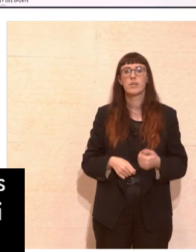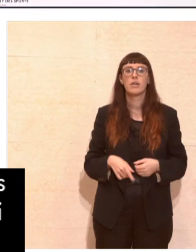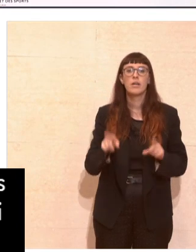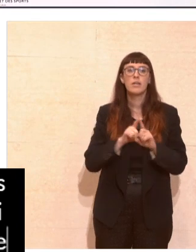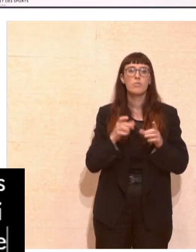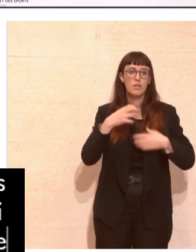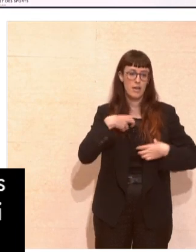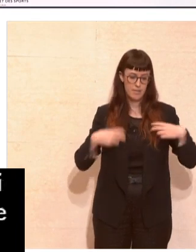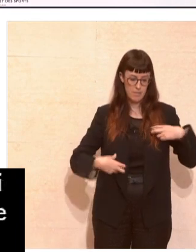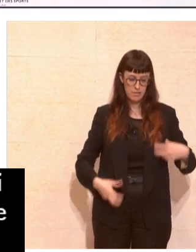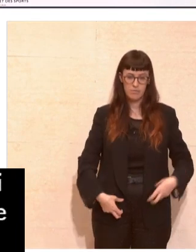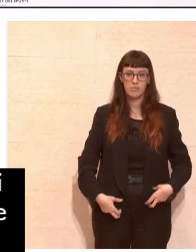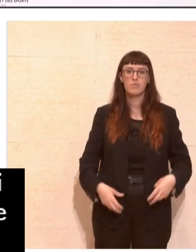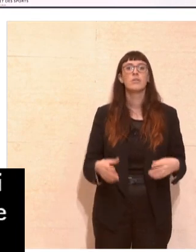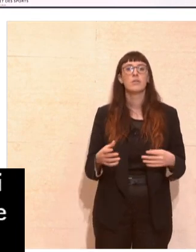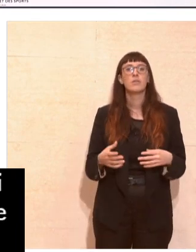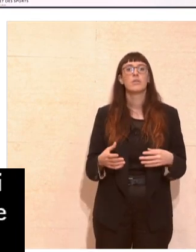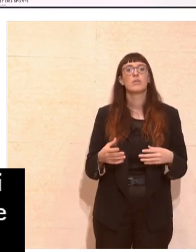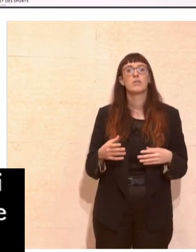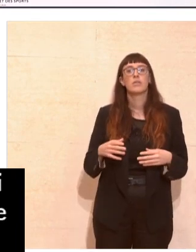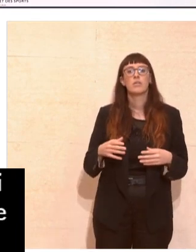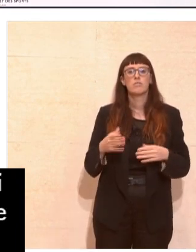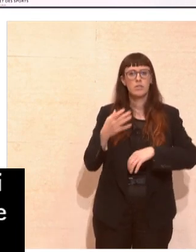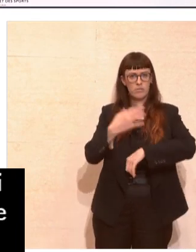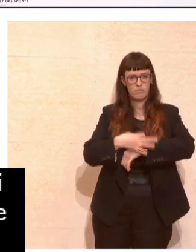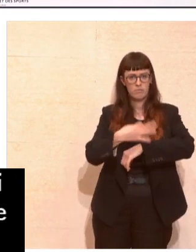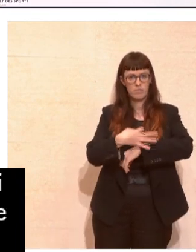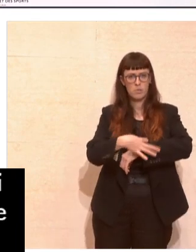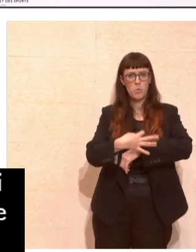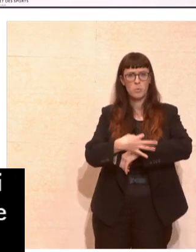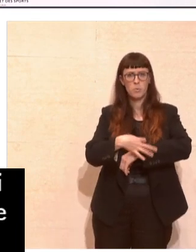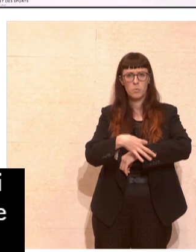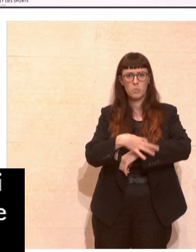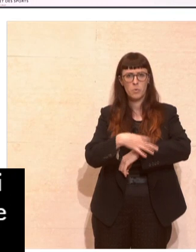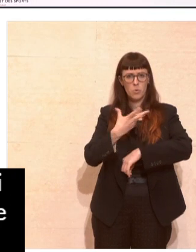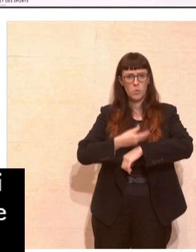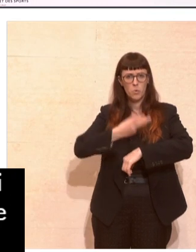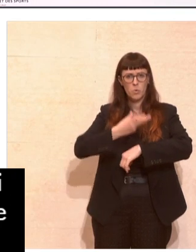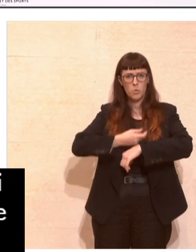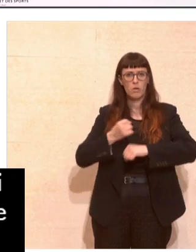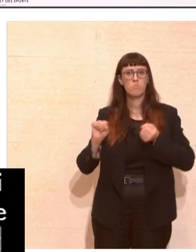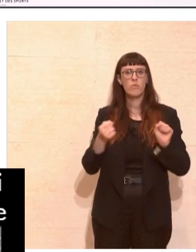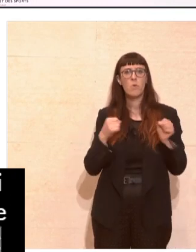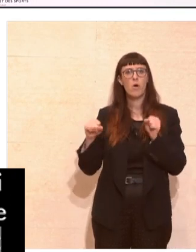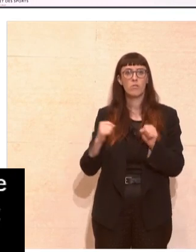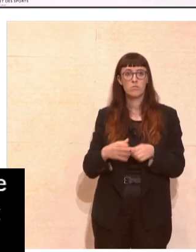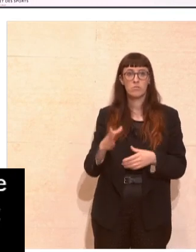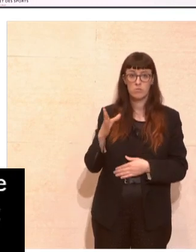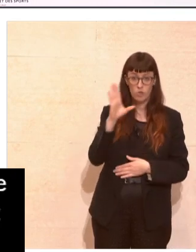un actimètre. Donc on en a parlé de ces actimètres, c'est ces petites montres qu'on met au poignet qui nous permettent de mesurer la quantité de mouvement et donc de savoir